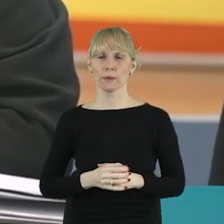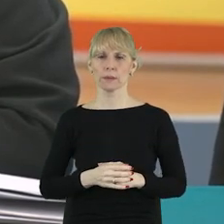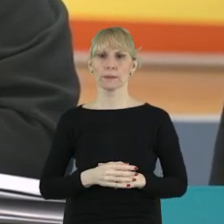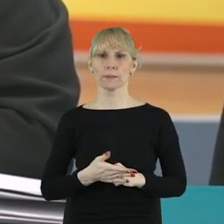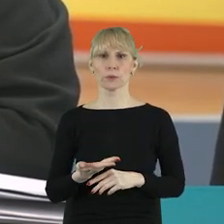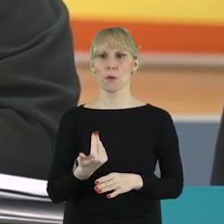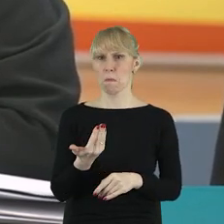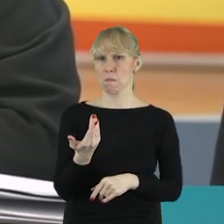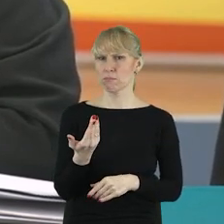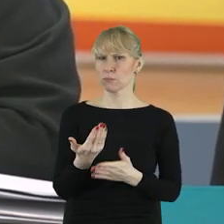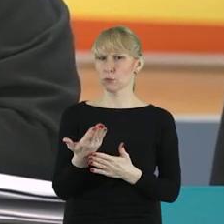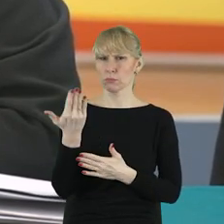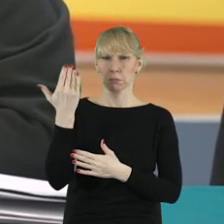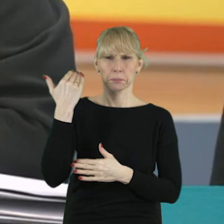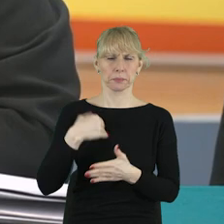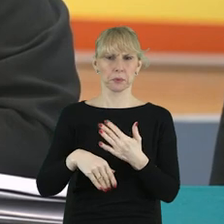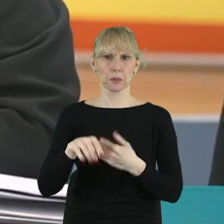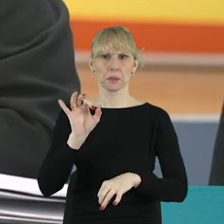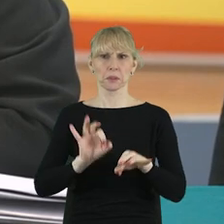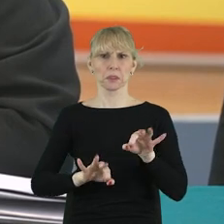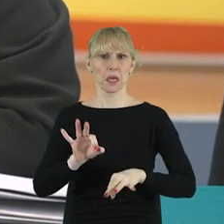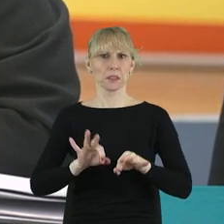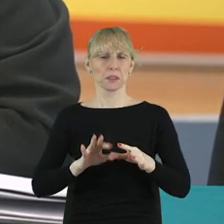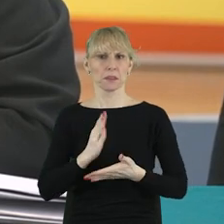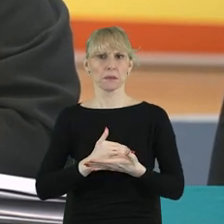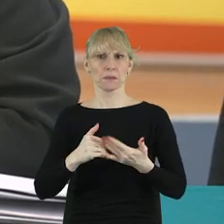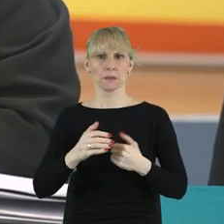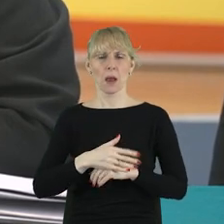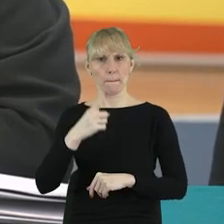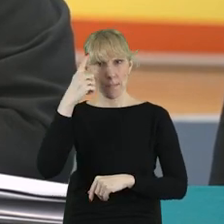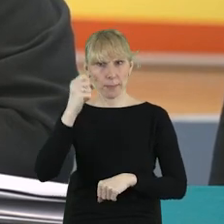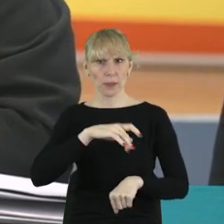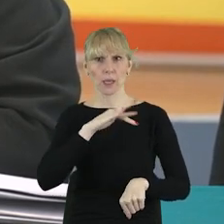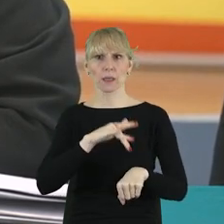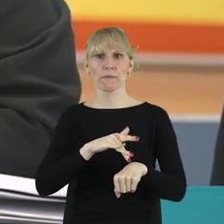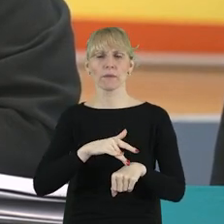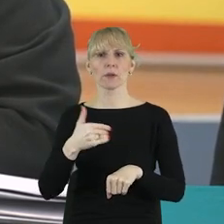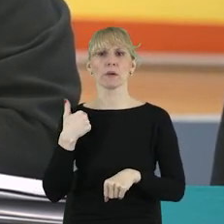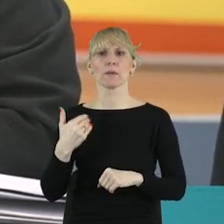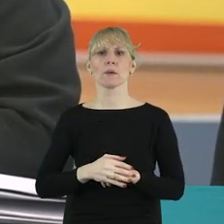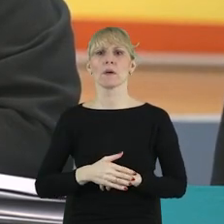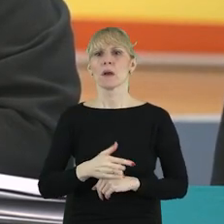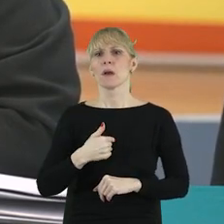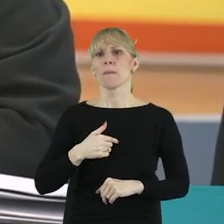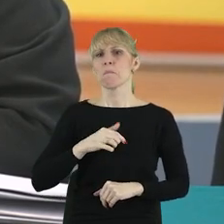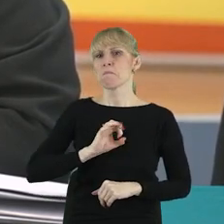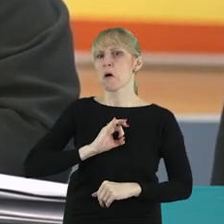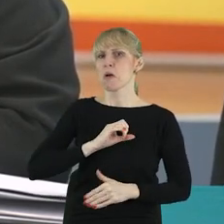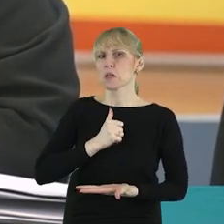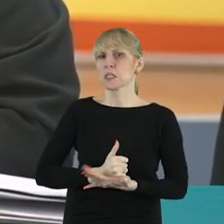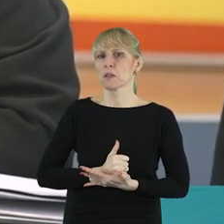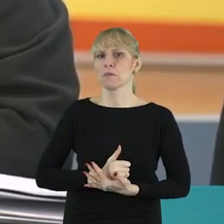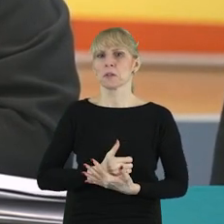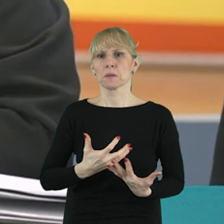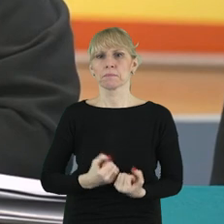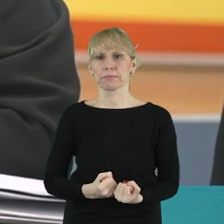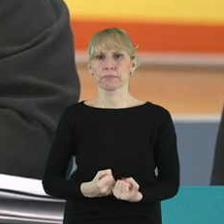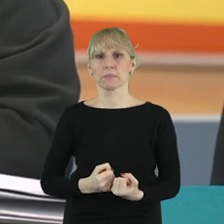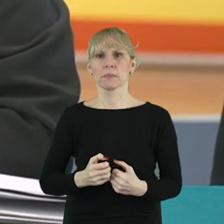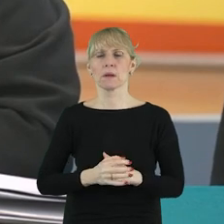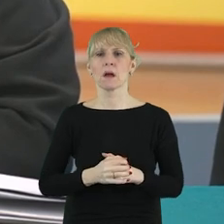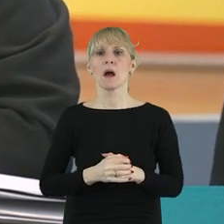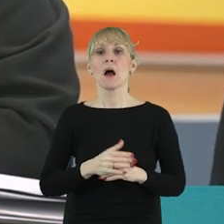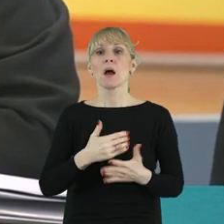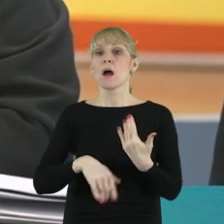Ja jednak stoję na swoim stanowisku. Mimo wszystko organizacje, które wówczas występowały, państwo radni mieliście w